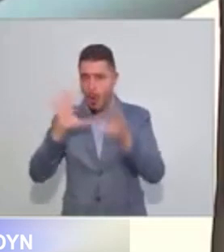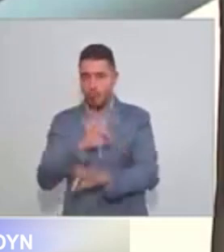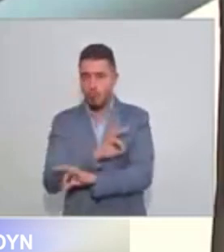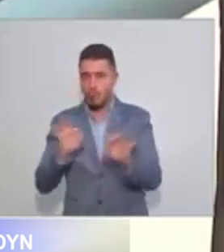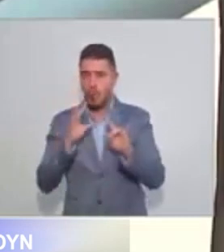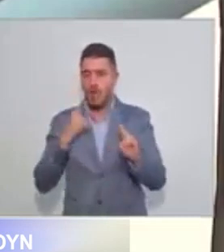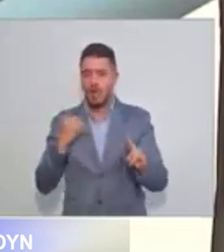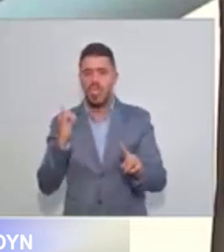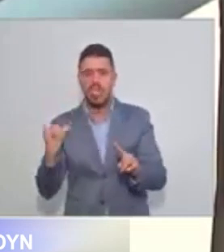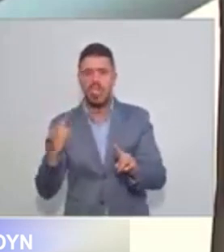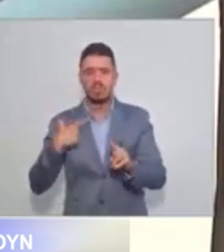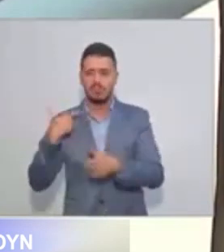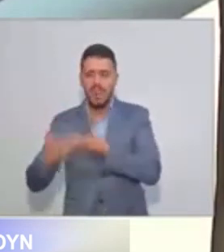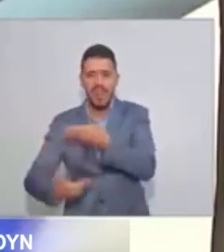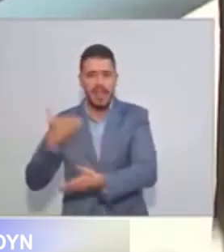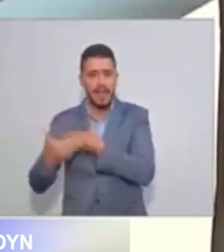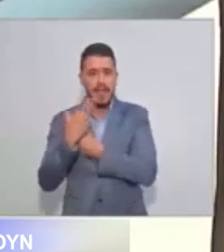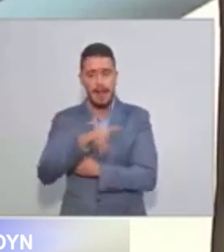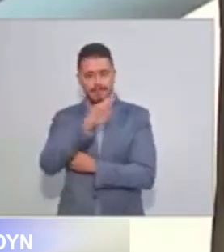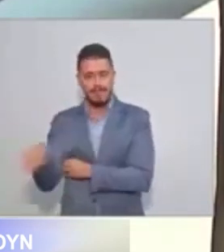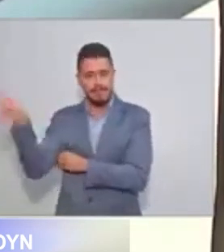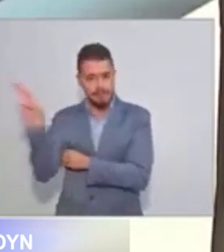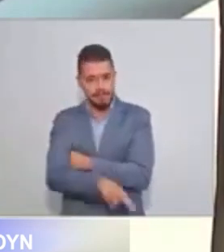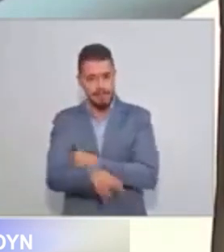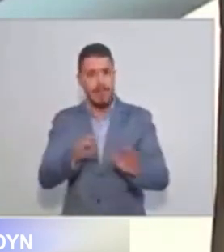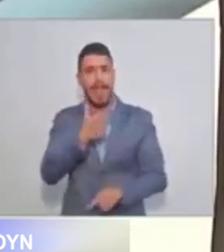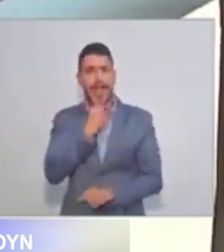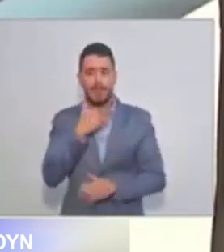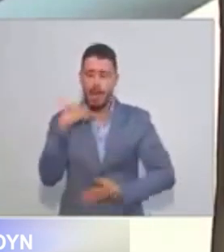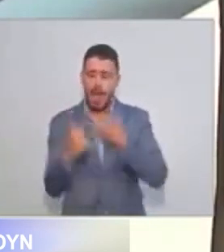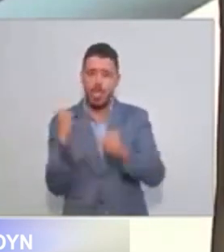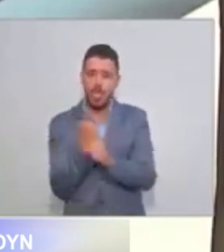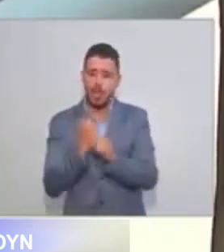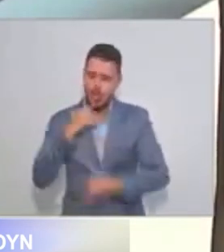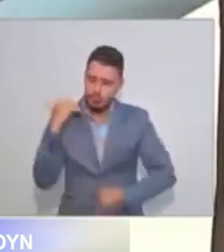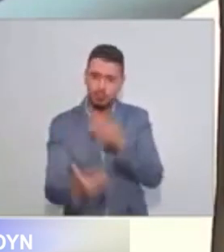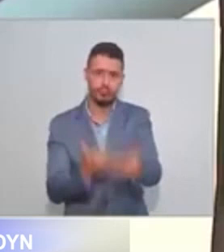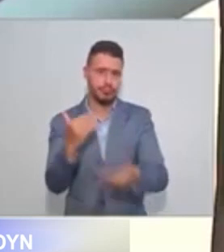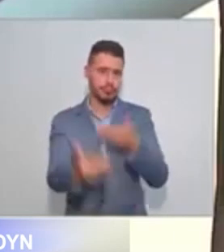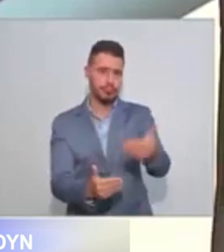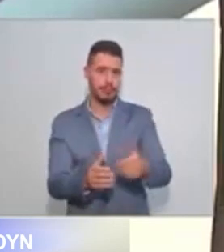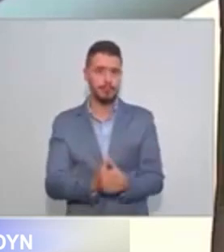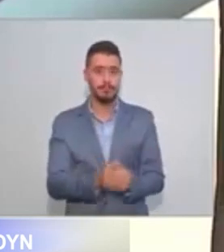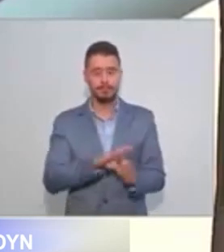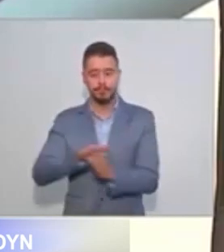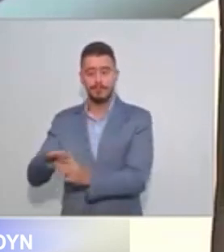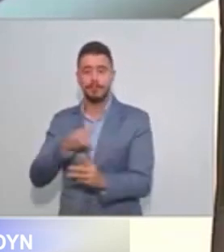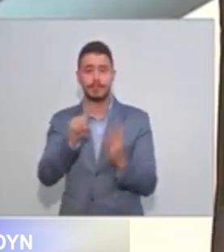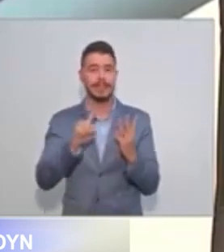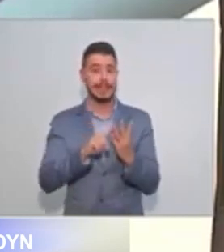περιττών διαδικασιών. Και το τρίτο τμήμα, όσον ανήγγειλε ο κύριος